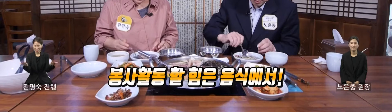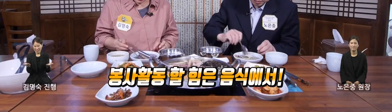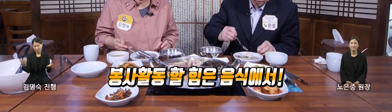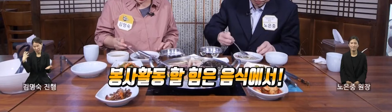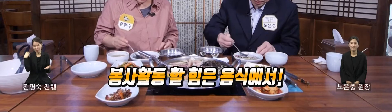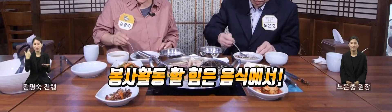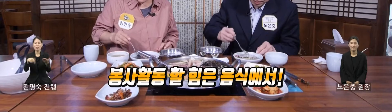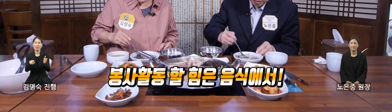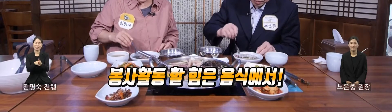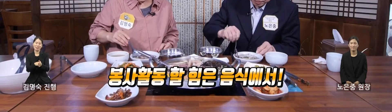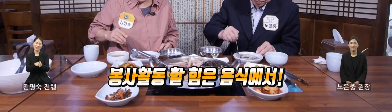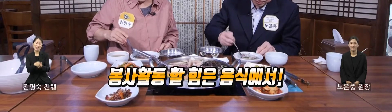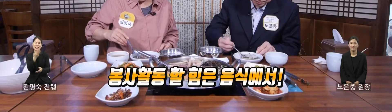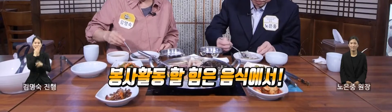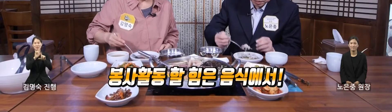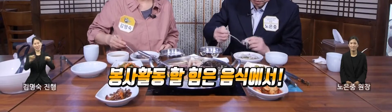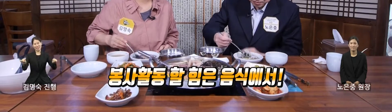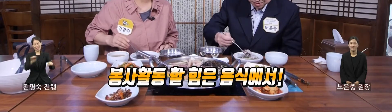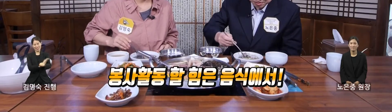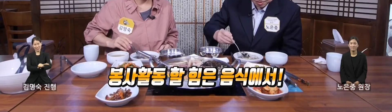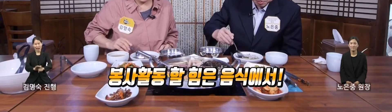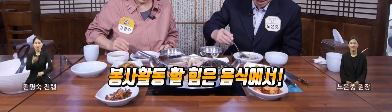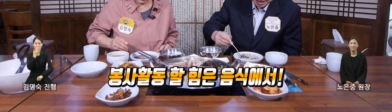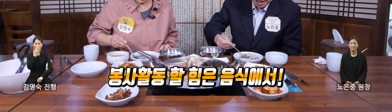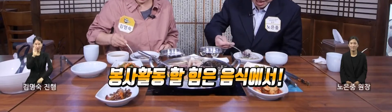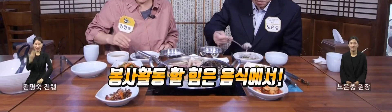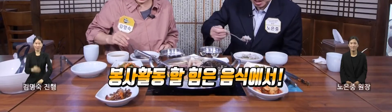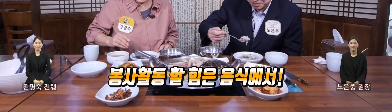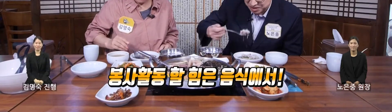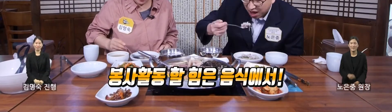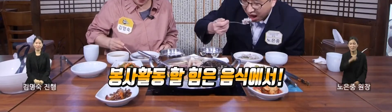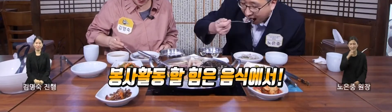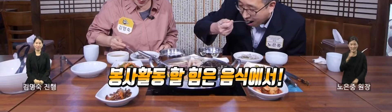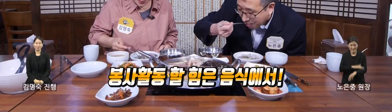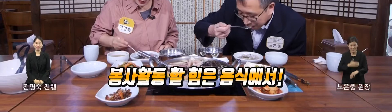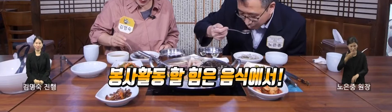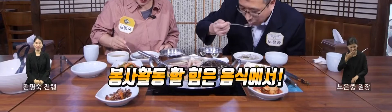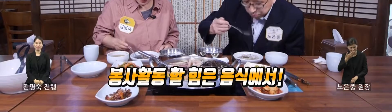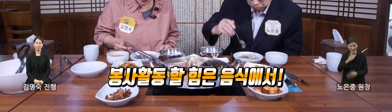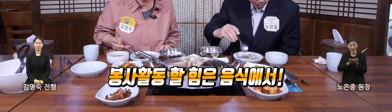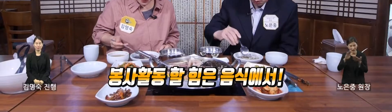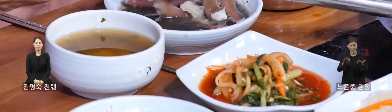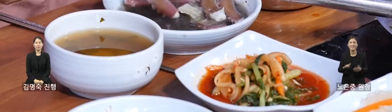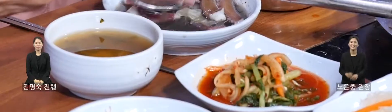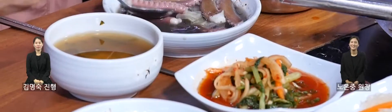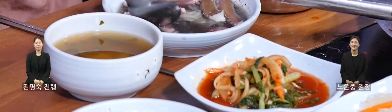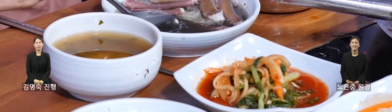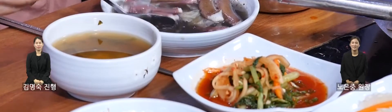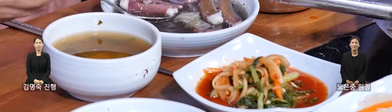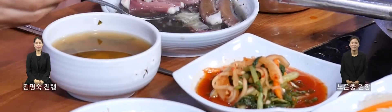하려면 음식을 잘 드셔야 돼요. 맛있게 잘 먹겠습니다.